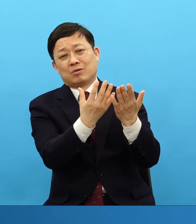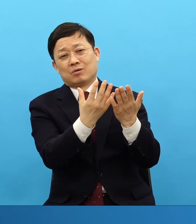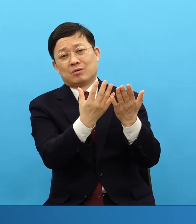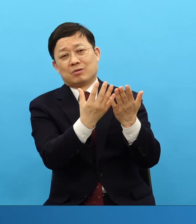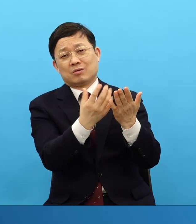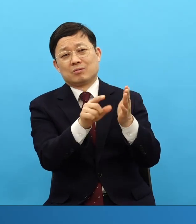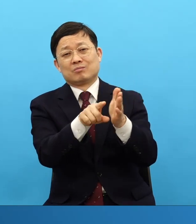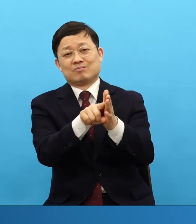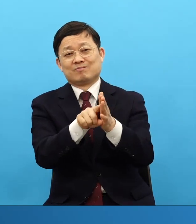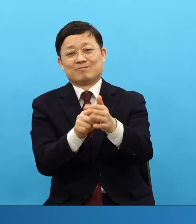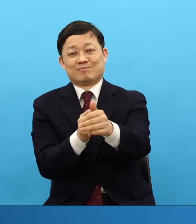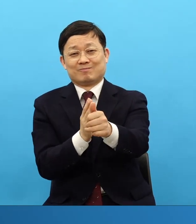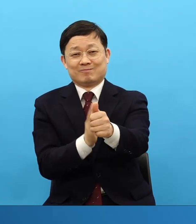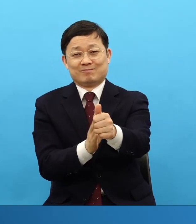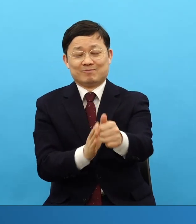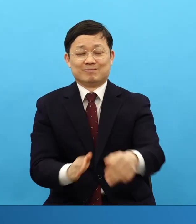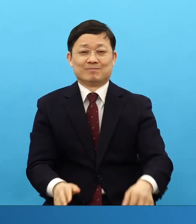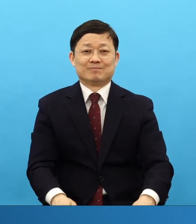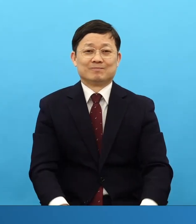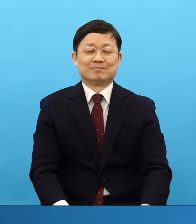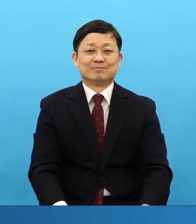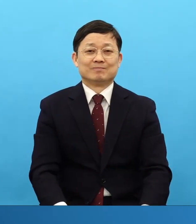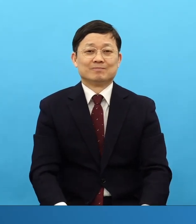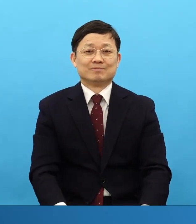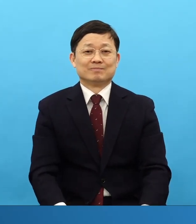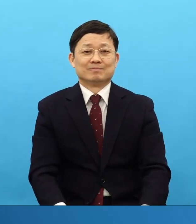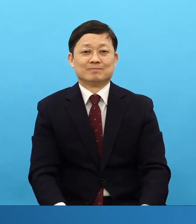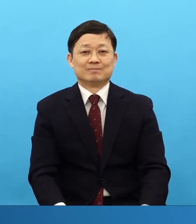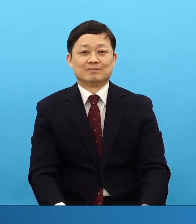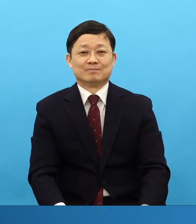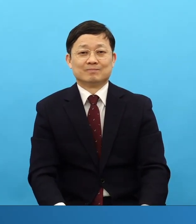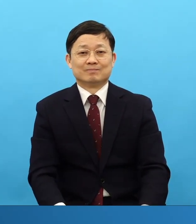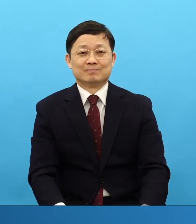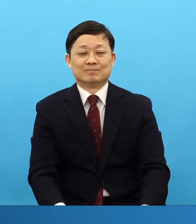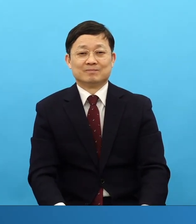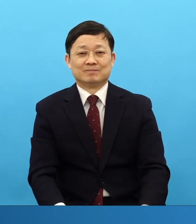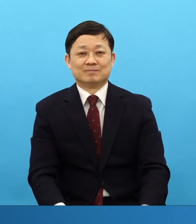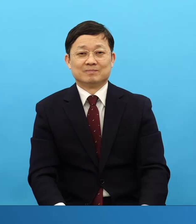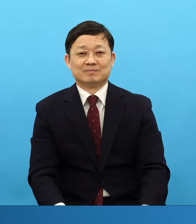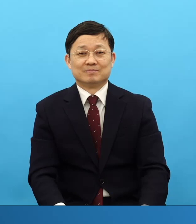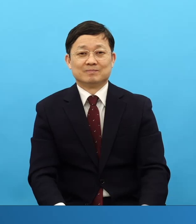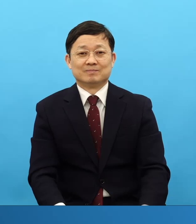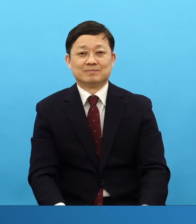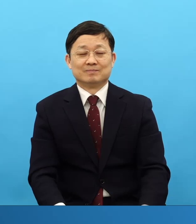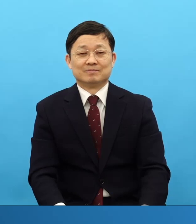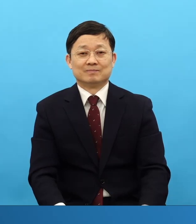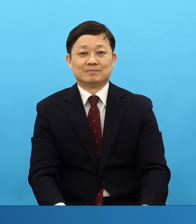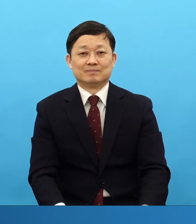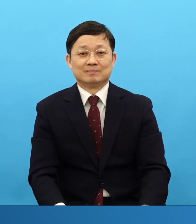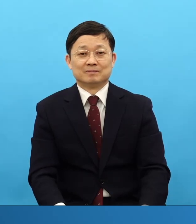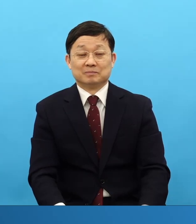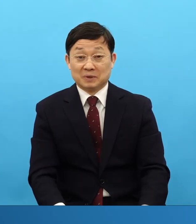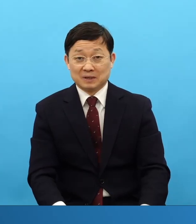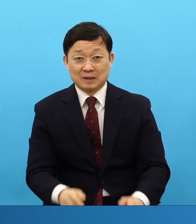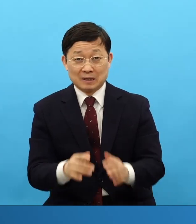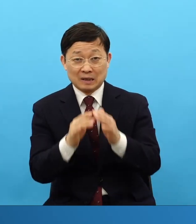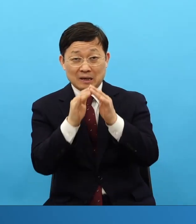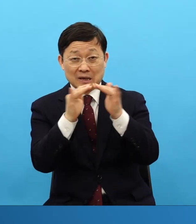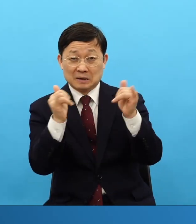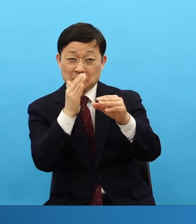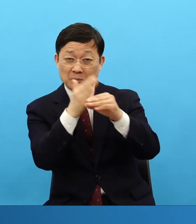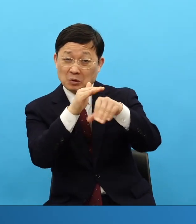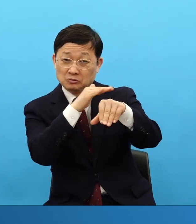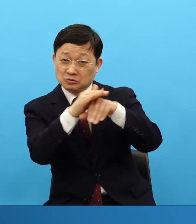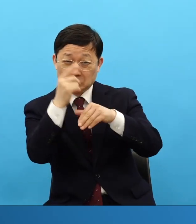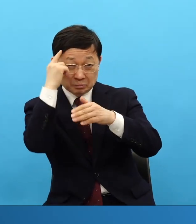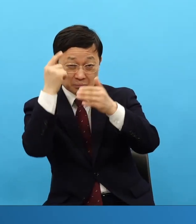life. 뭐 어떻게 뭐 나하고 잘 맞도록 어떻게 한다, 그거는요 끝없는 방황입니다. And try to match